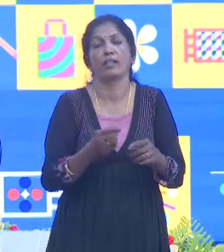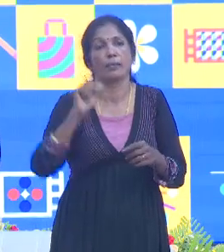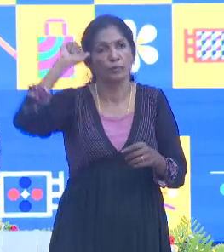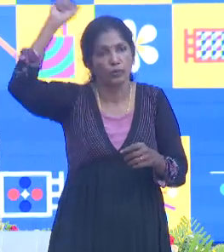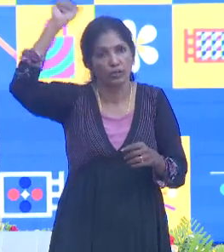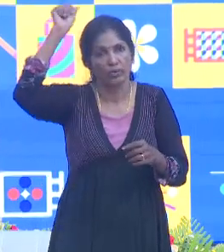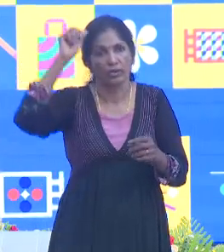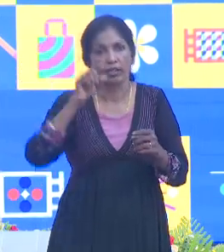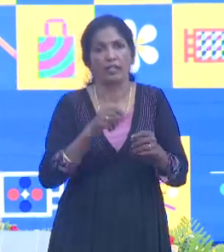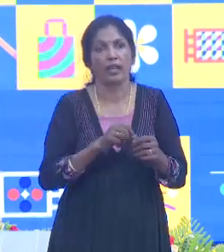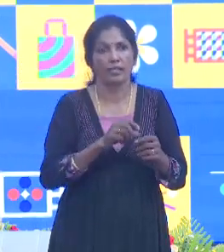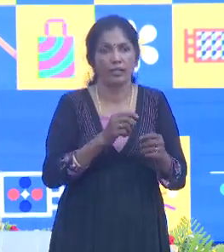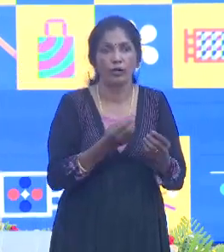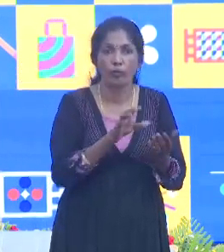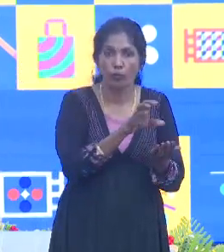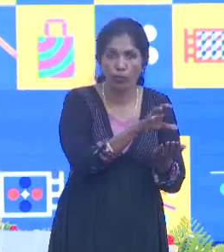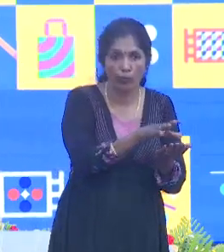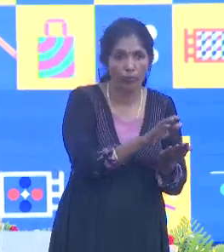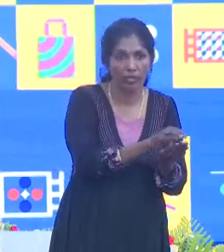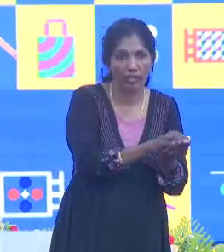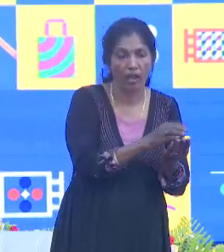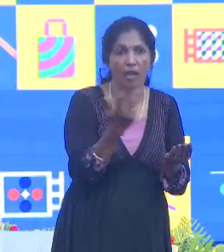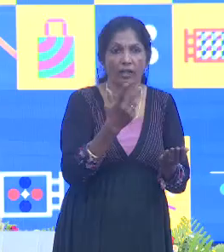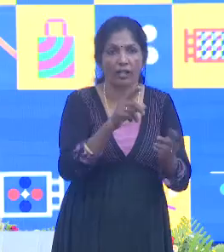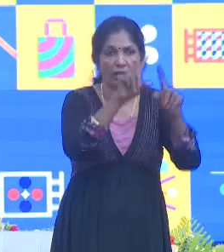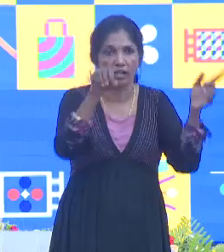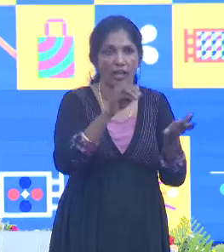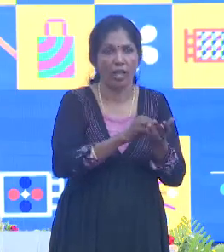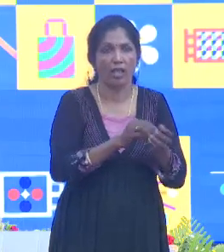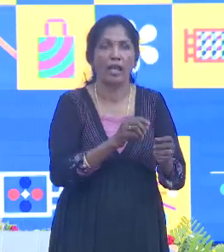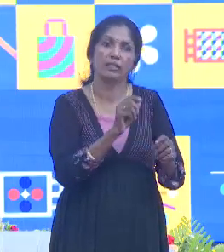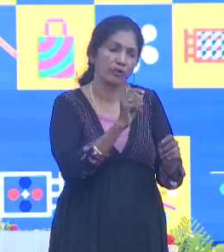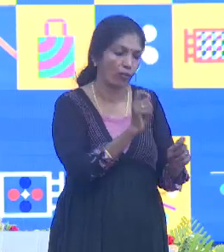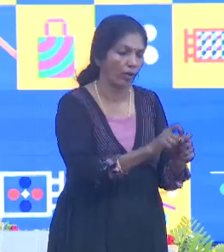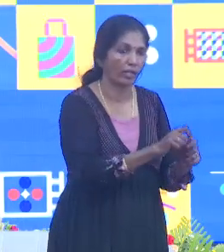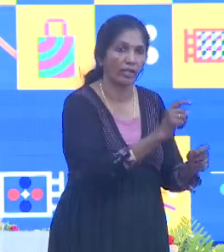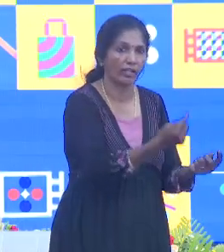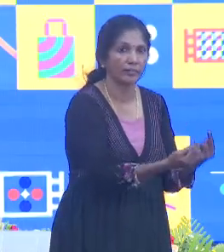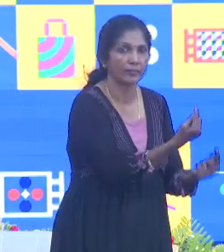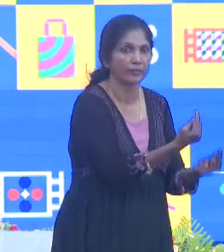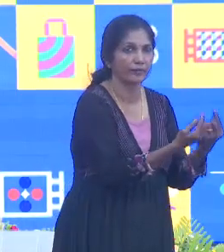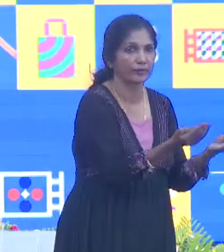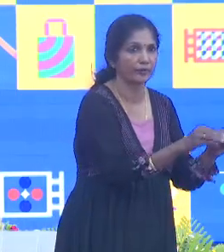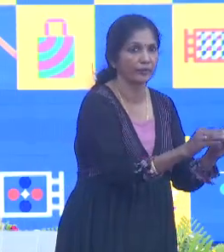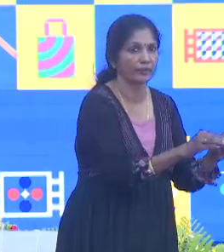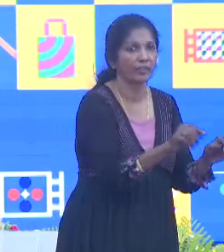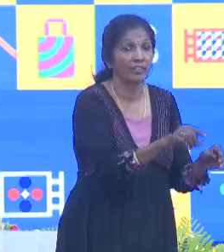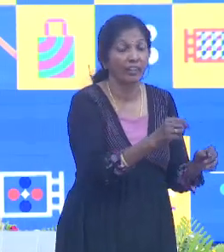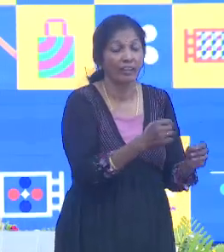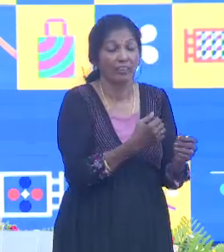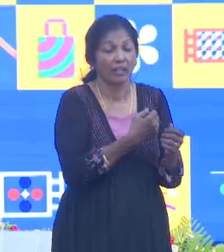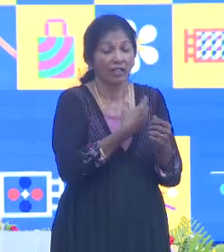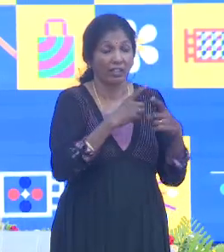മുദ്രാവാക്യം ഈണത്തോടെ ഇമ്പത്തോടെ പറയാൻ വേണ്ടി മാത്രമല്ല, ആ കർഷകൻ്റെ ഹൃദയ താളമാണെന്ന്